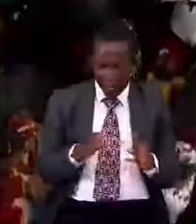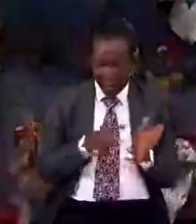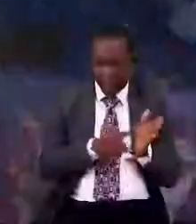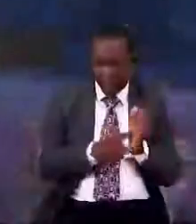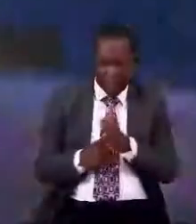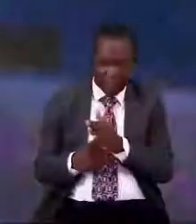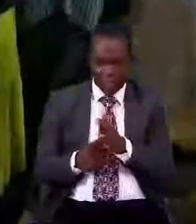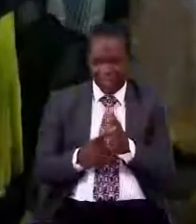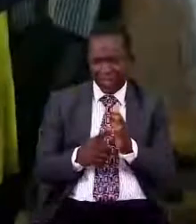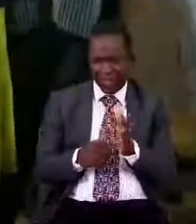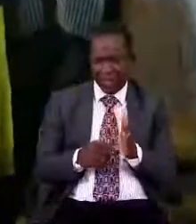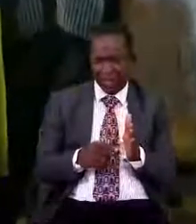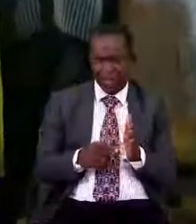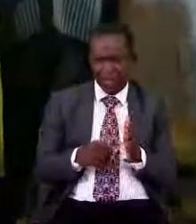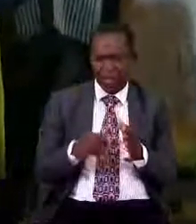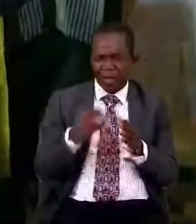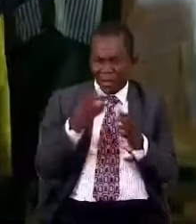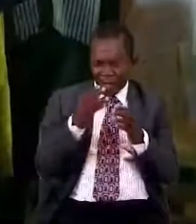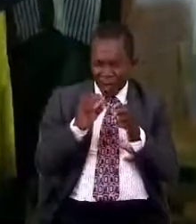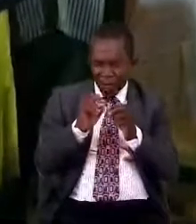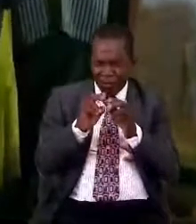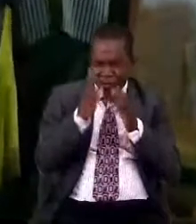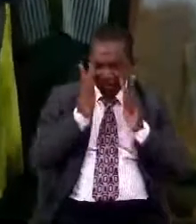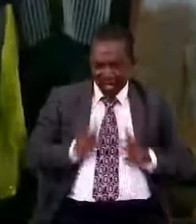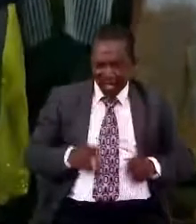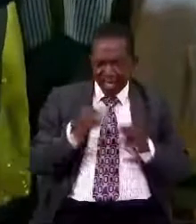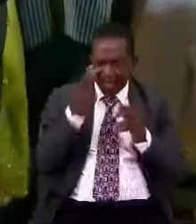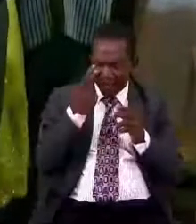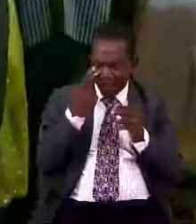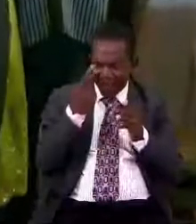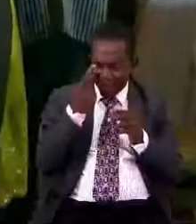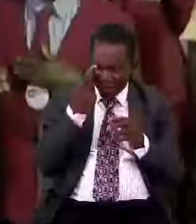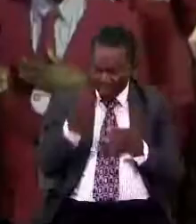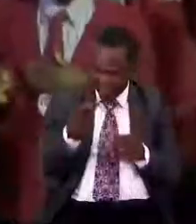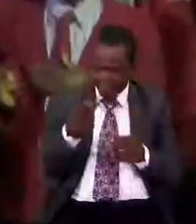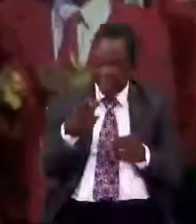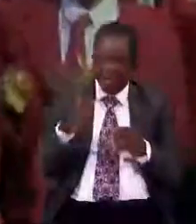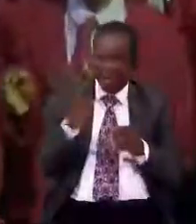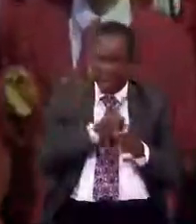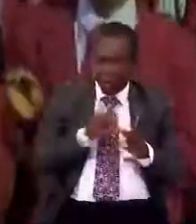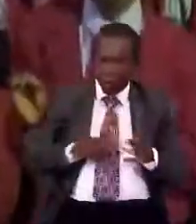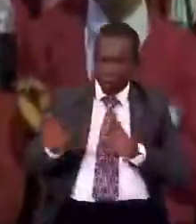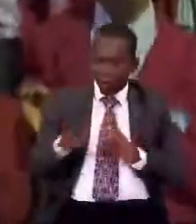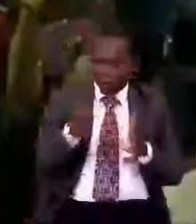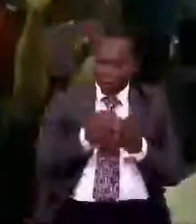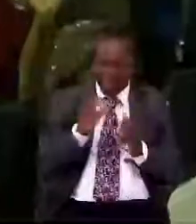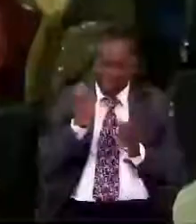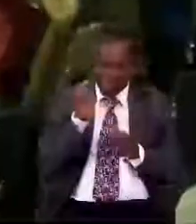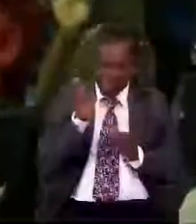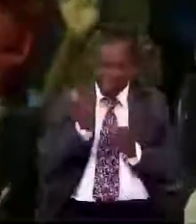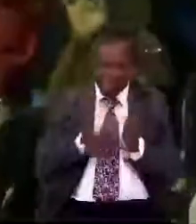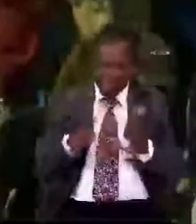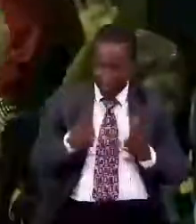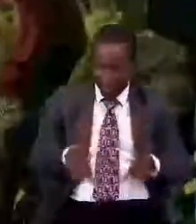Seigneur, confirme cela dans chaque vie. Au nom de Jésus, j'ai prié.